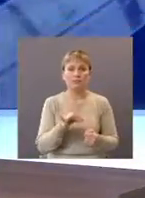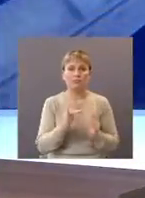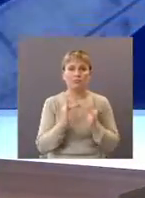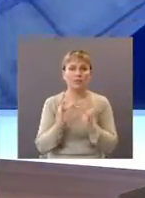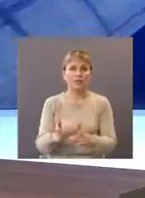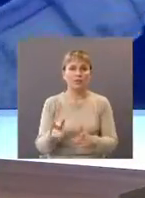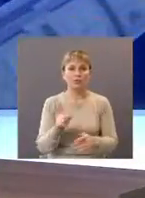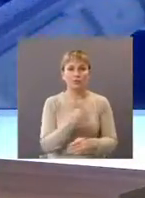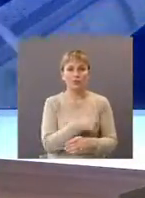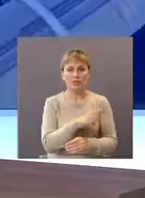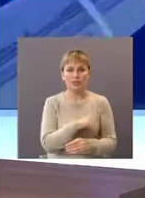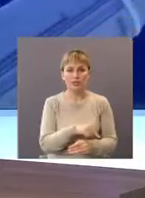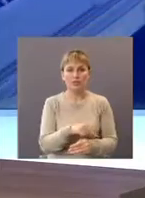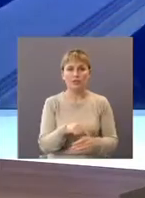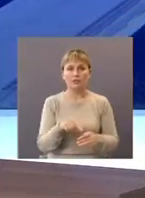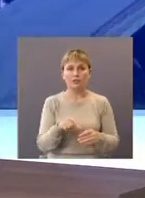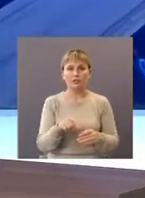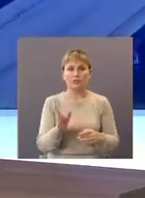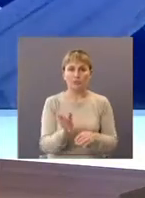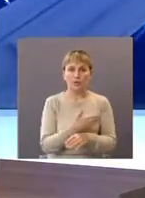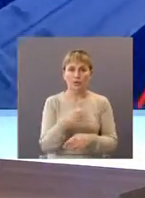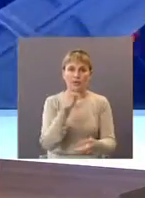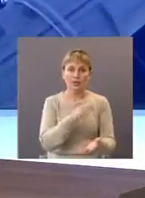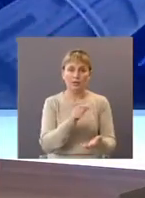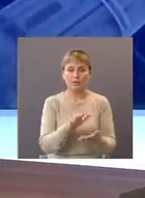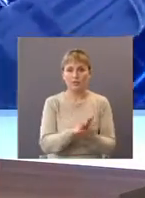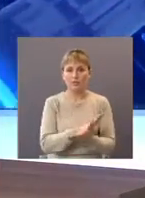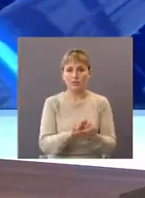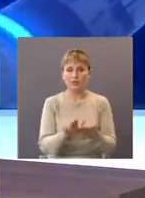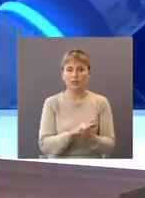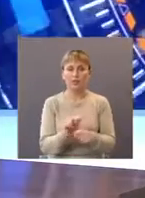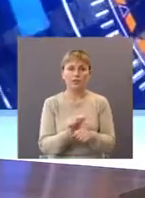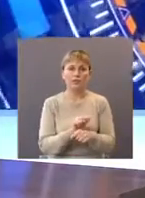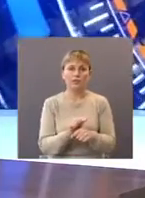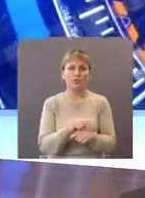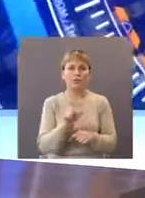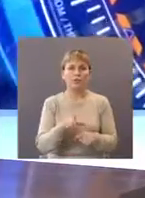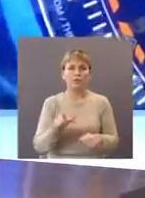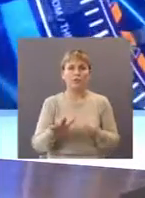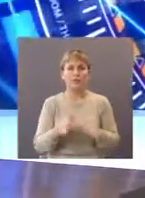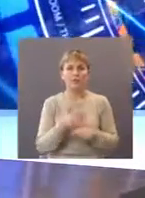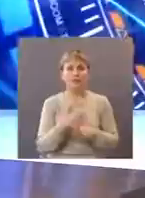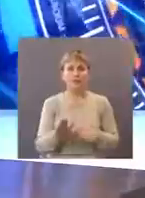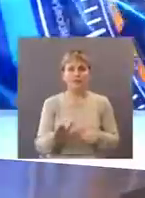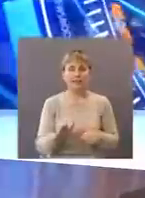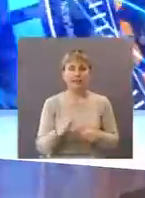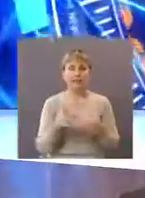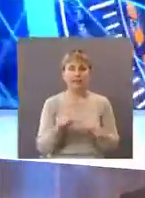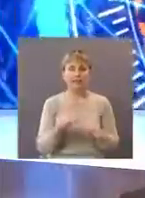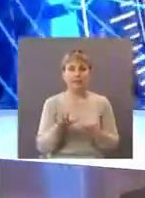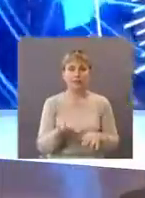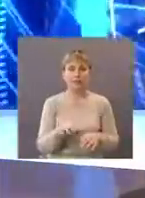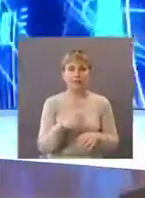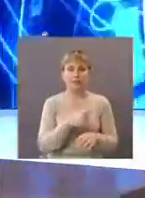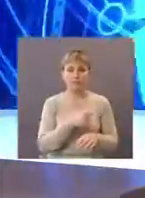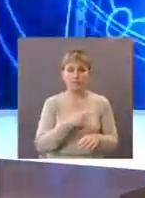койку, чтобы врачи в очередной раз вывели из продолжительного запоя. Пациентов местного отделения токсикологии